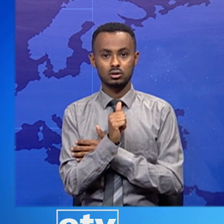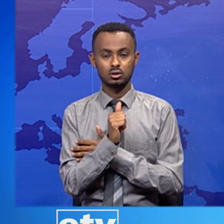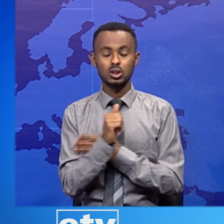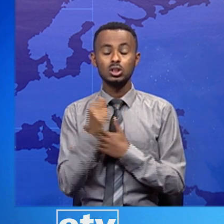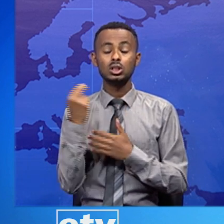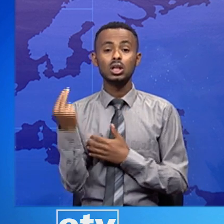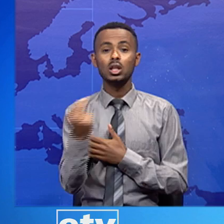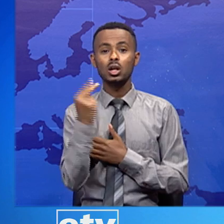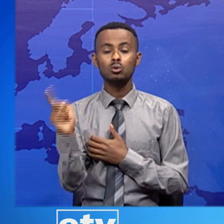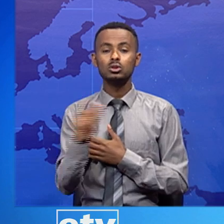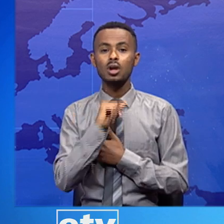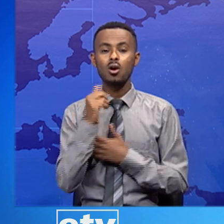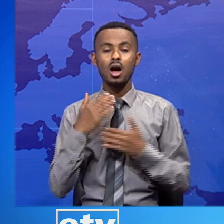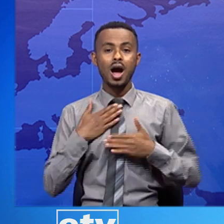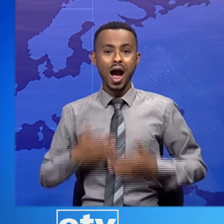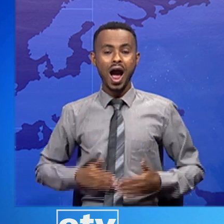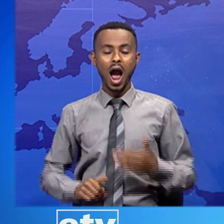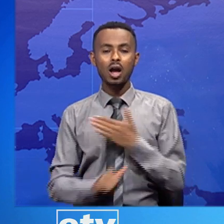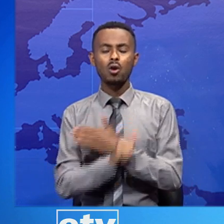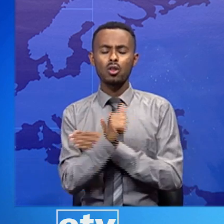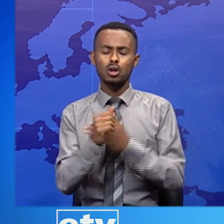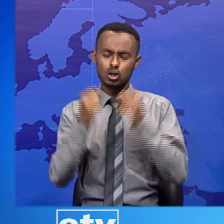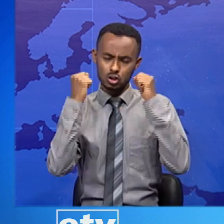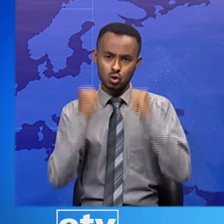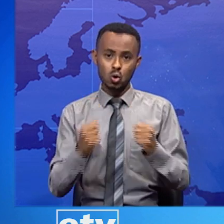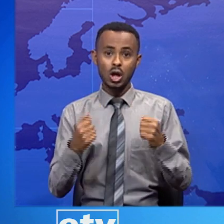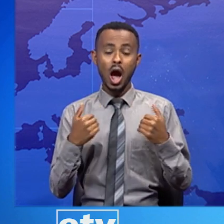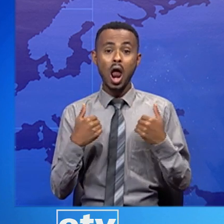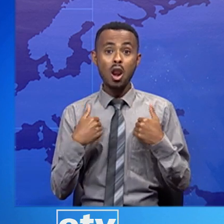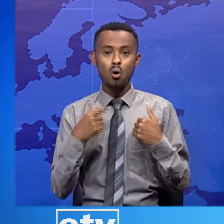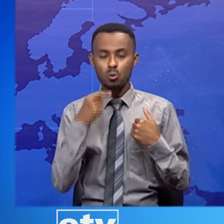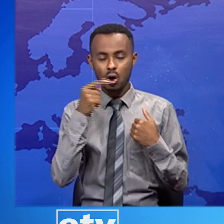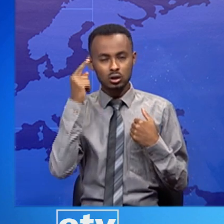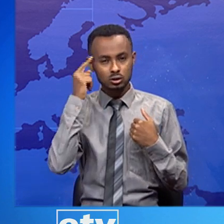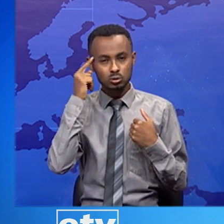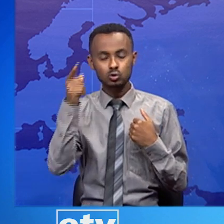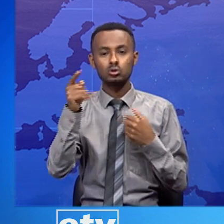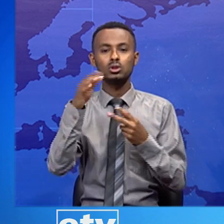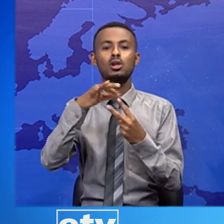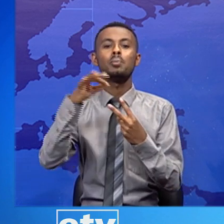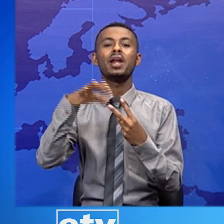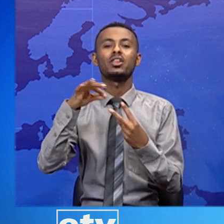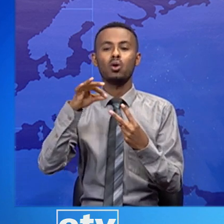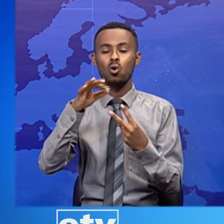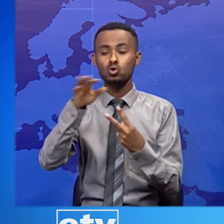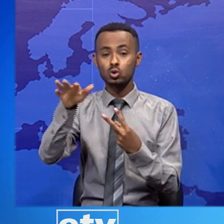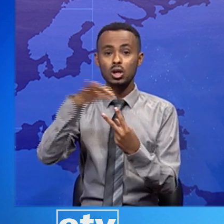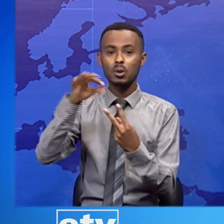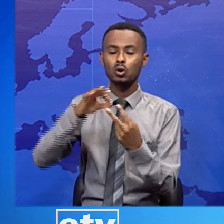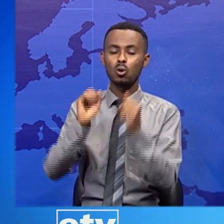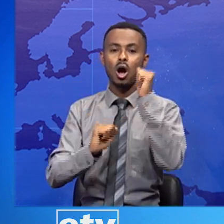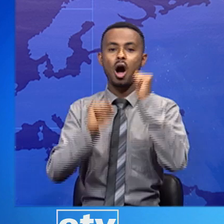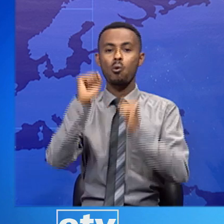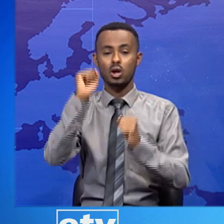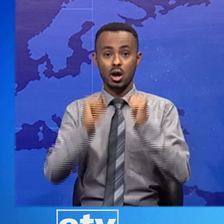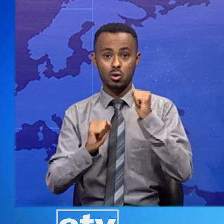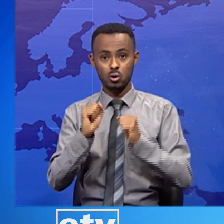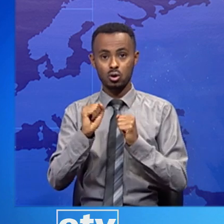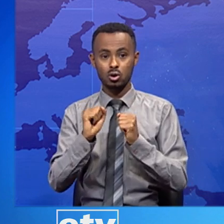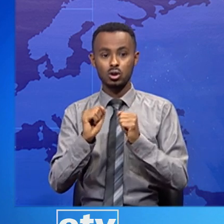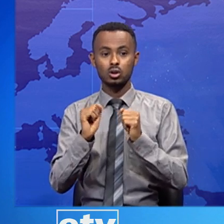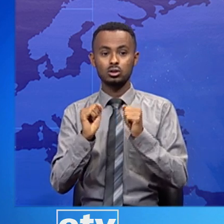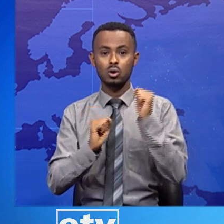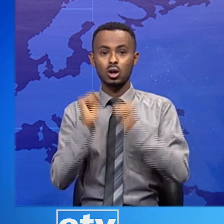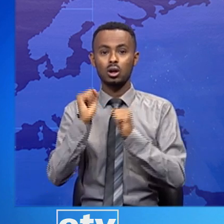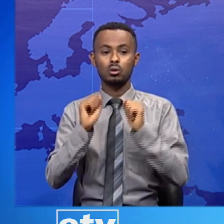ተጠቅሞ ሳይሆን አካል ጉዳተኞ ክህሎት አለውና ስለዚህ እሱ ካስተላለፈ ማለት ልምረጠው ብሎ አወዳደ